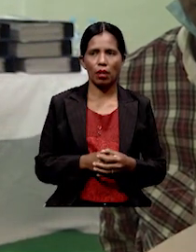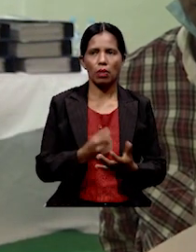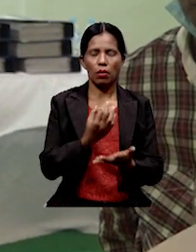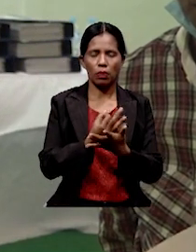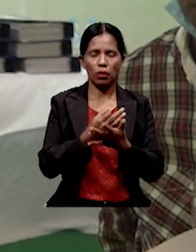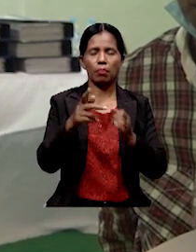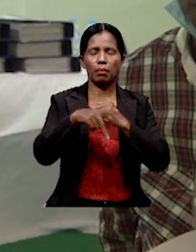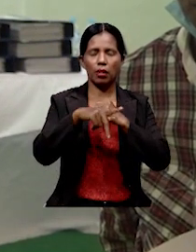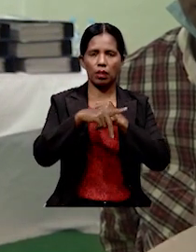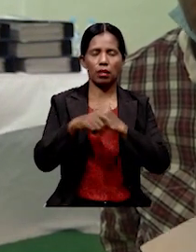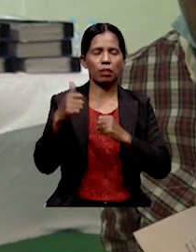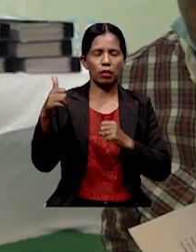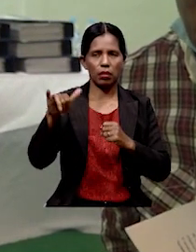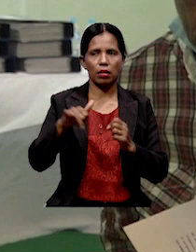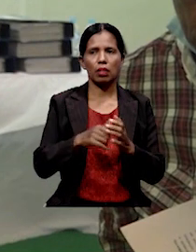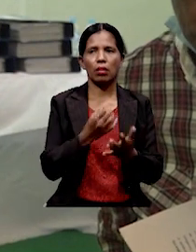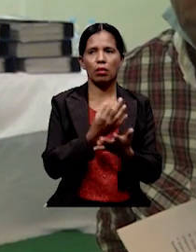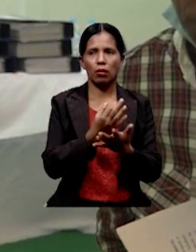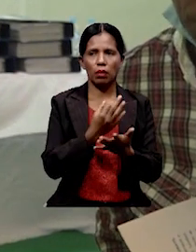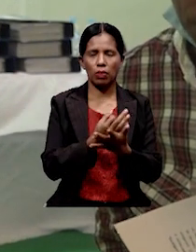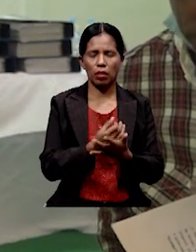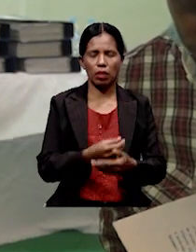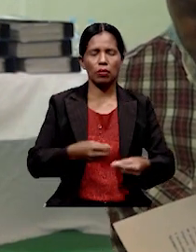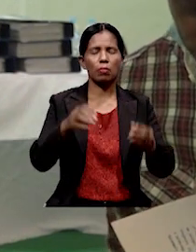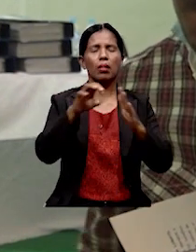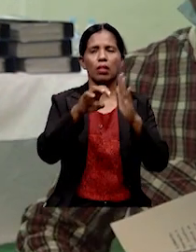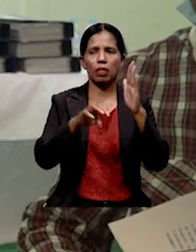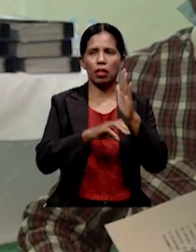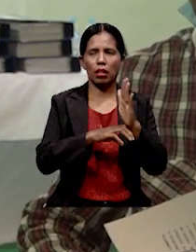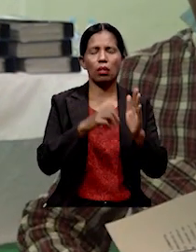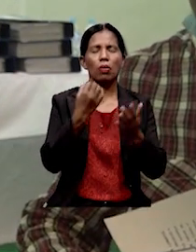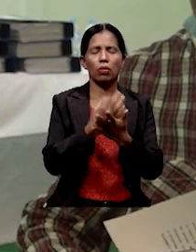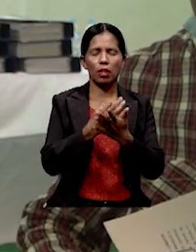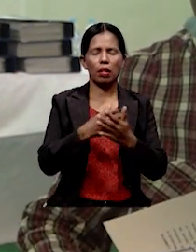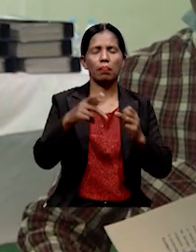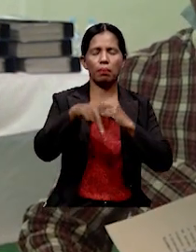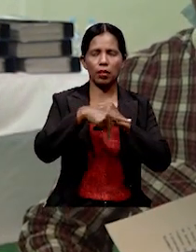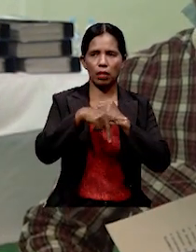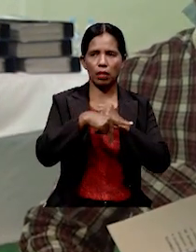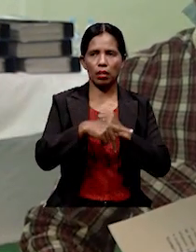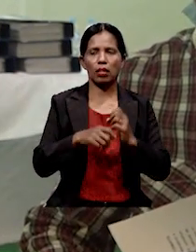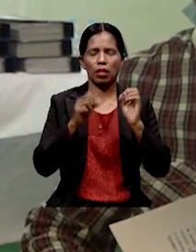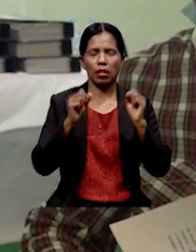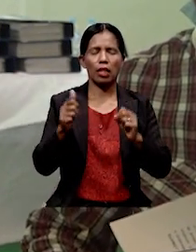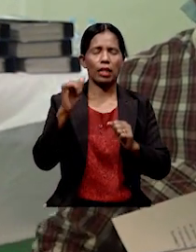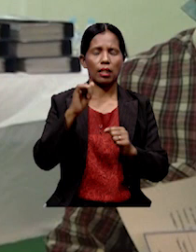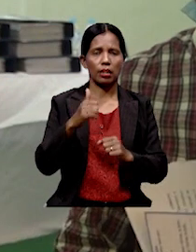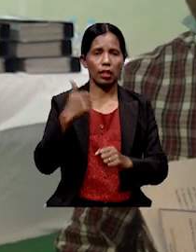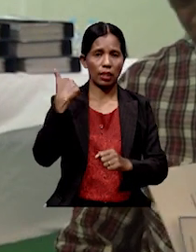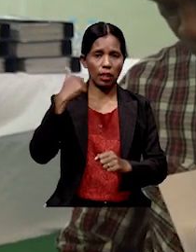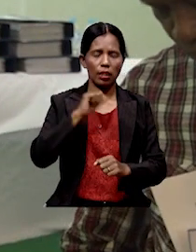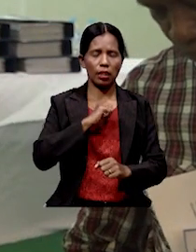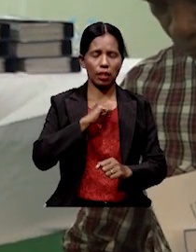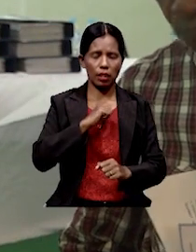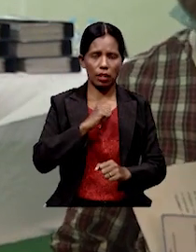nian. Fundos nem subvenção do Estado, nem para partido. Ao ser candidato independente, eu inseira, mas nem ela sai fundos, o